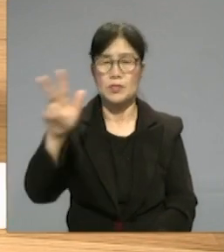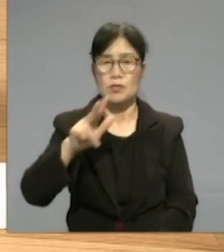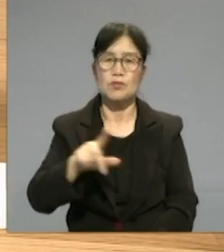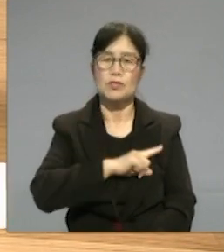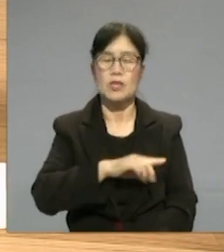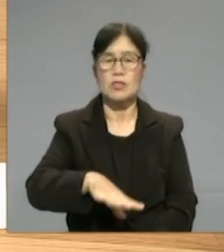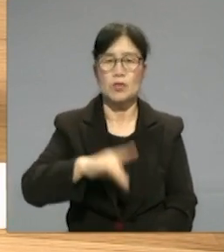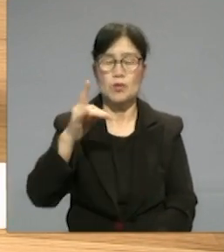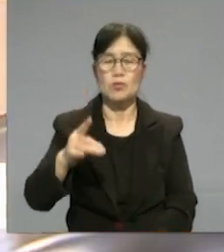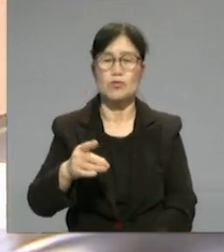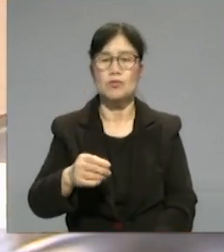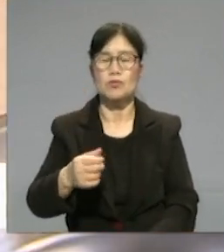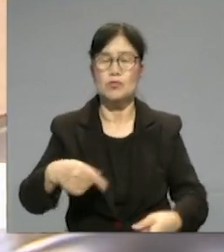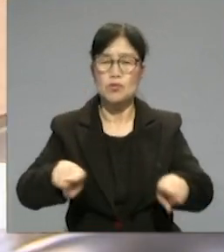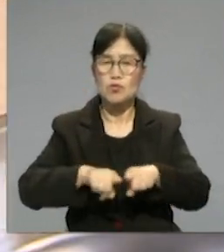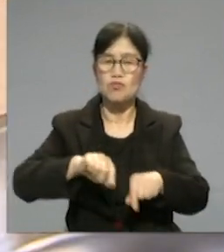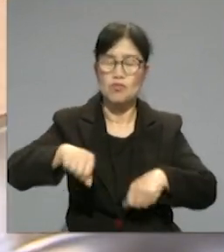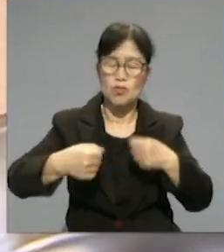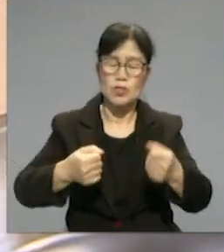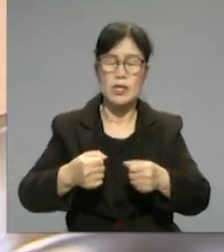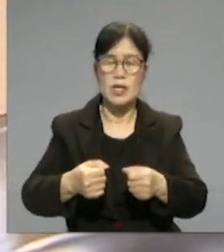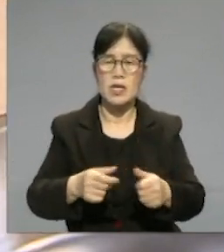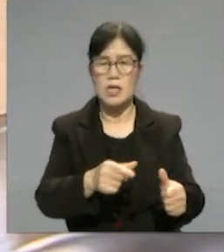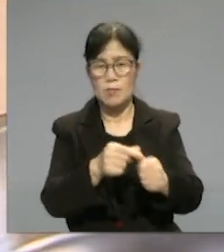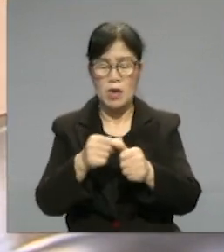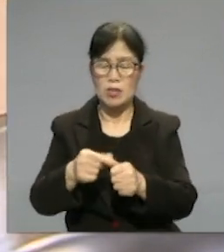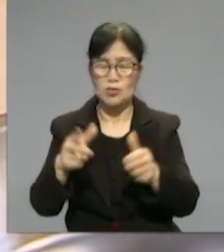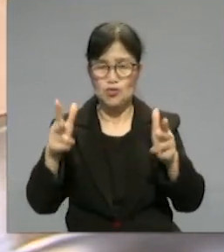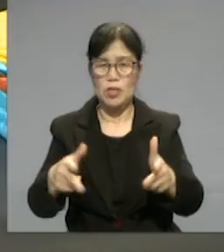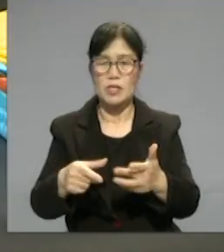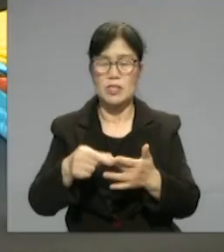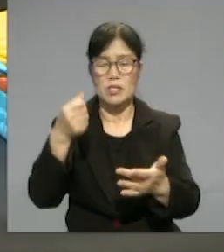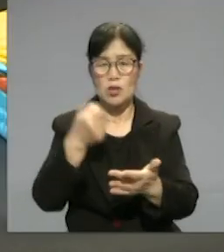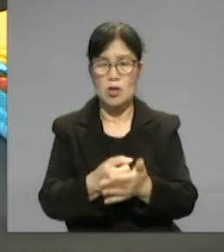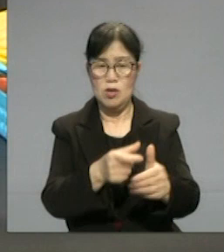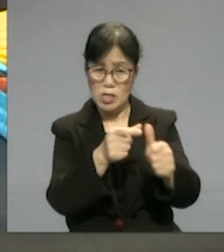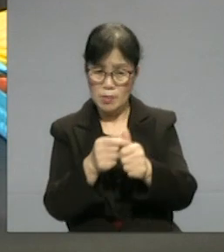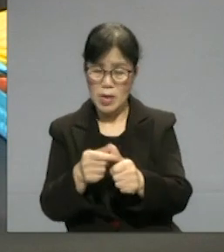최초로 반려동물 입양 주간을 지정하고 유기동물